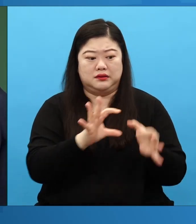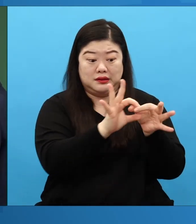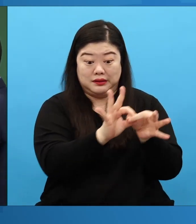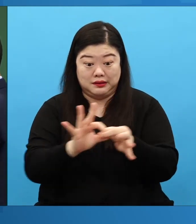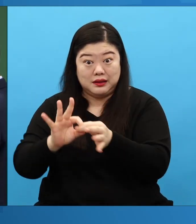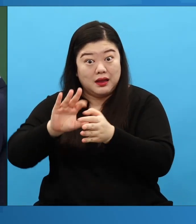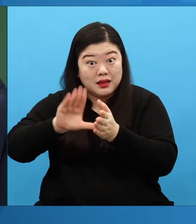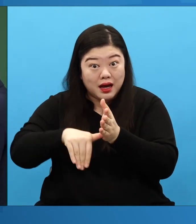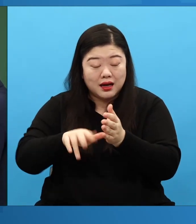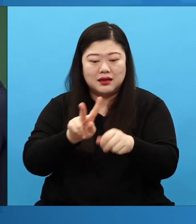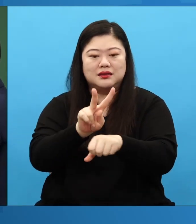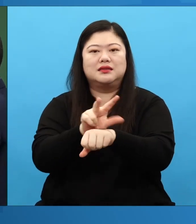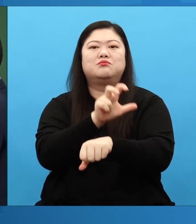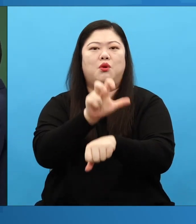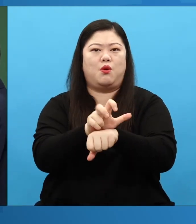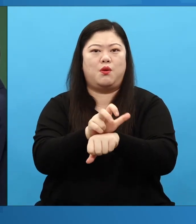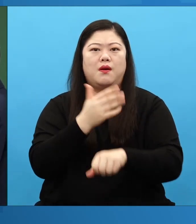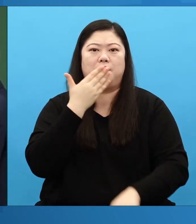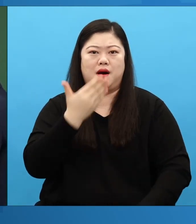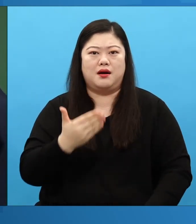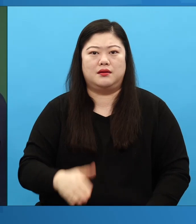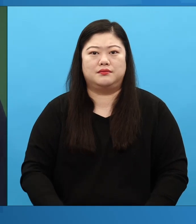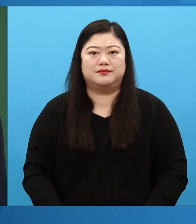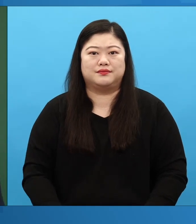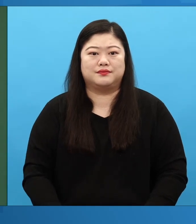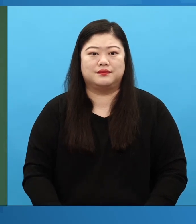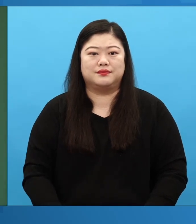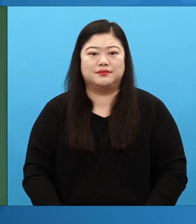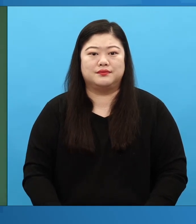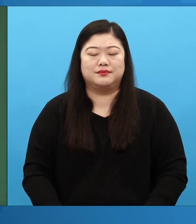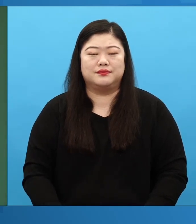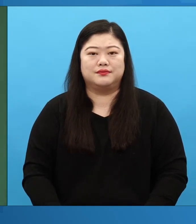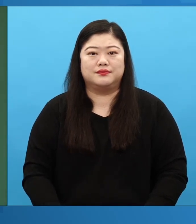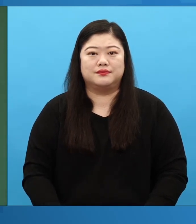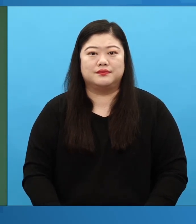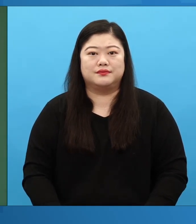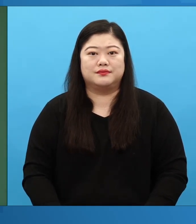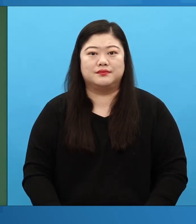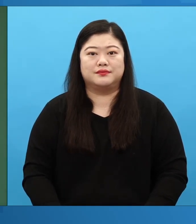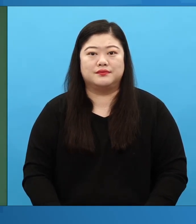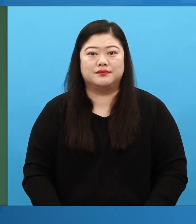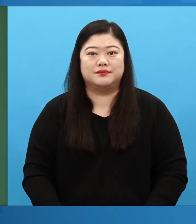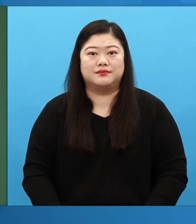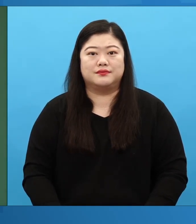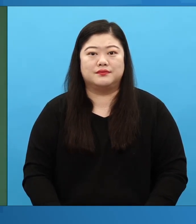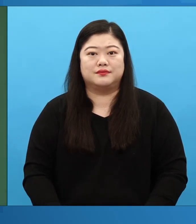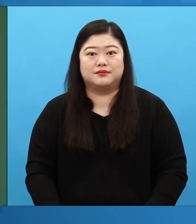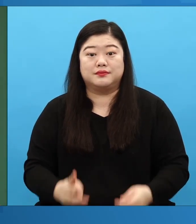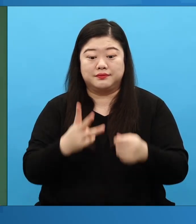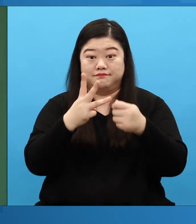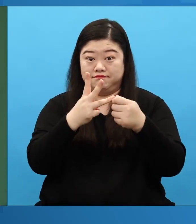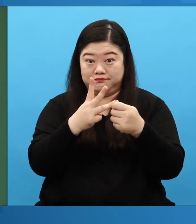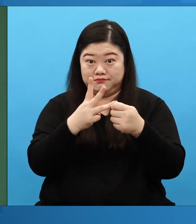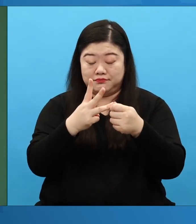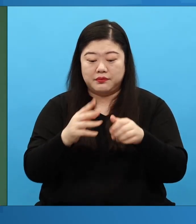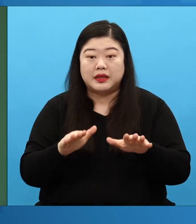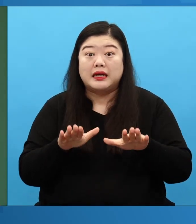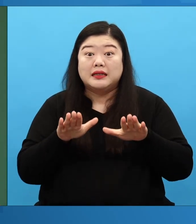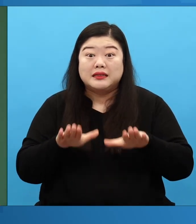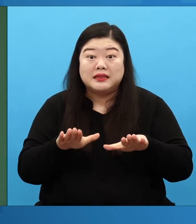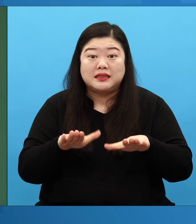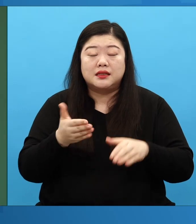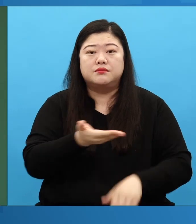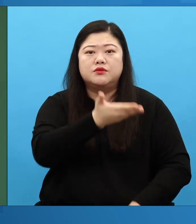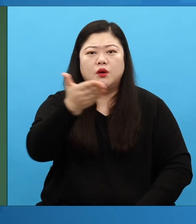25 hours. 항상 이게 오늘의 25시. And that's the 25 hours of today. 지금 어떤 걸 찾든 못 찾든 지금